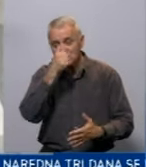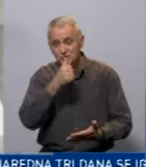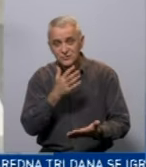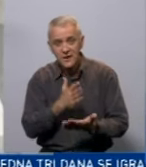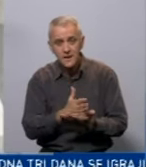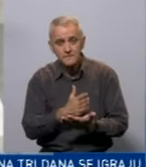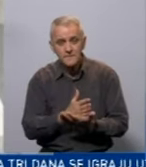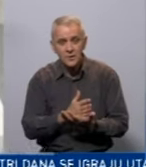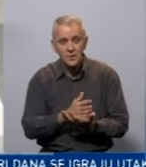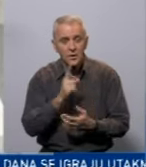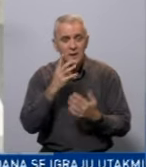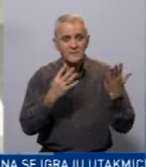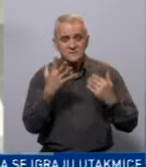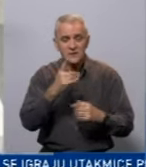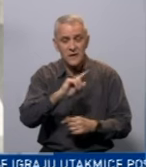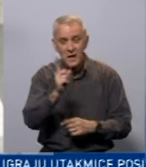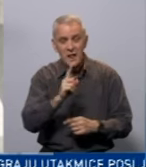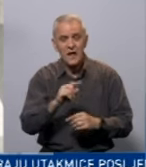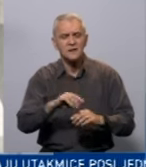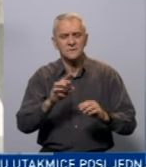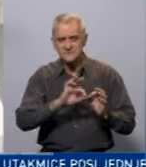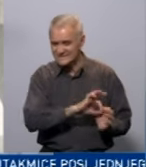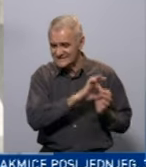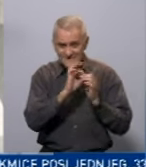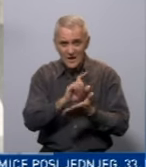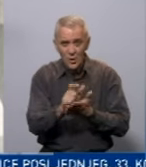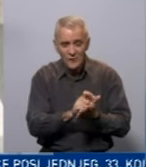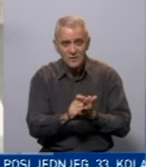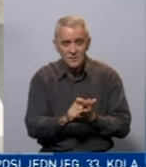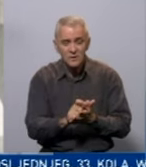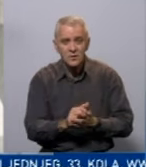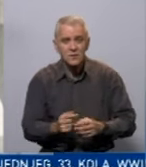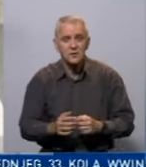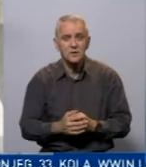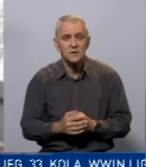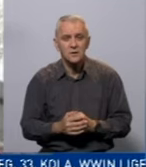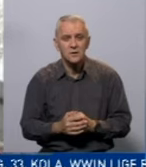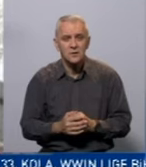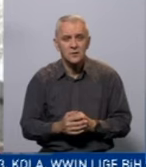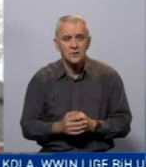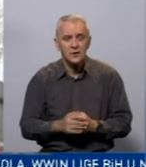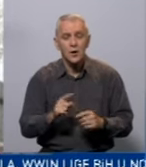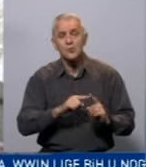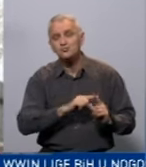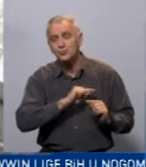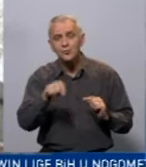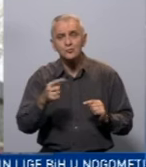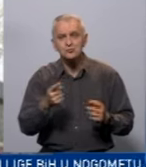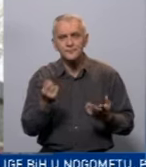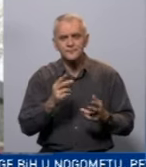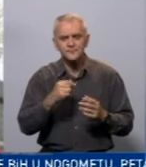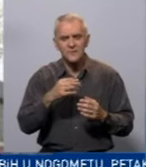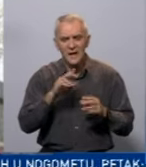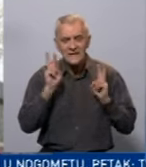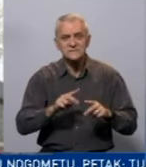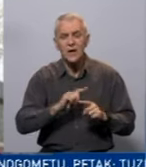samo u julu 1995. nego u celom tom ratnom periodu, taj eho će doći i do mladih generacija u Srbiji i